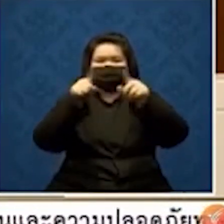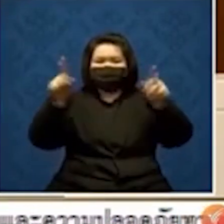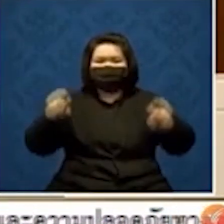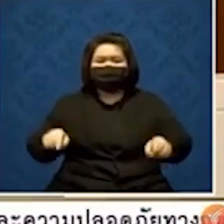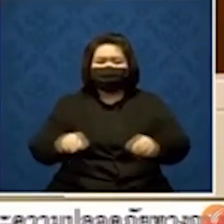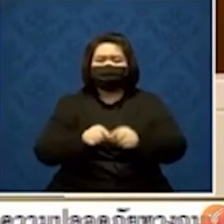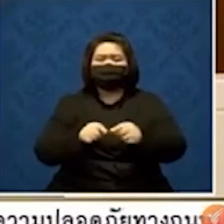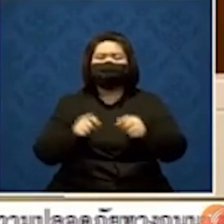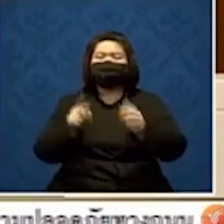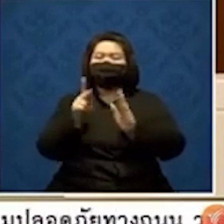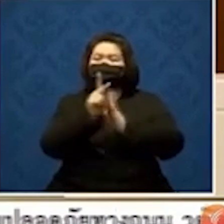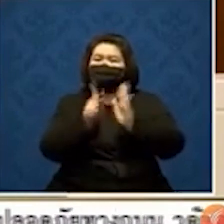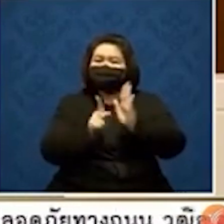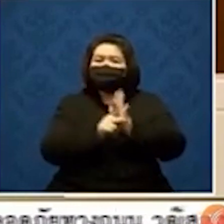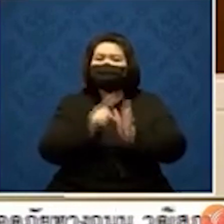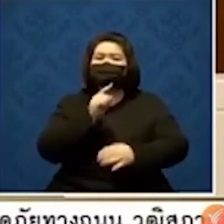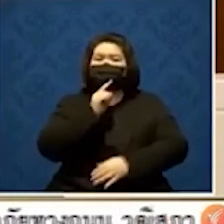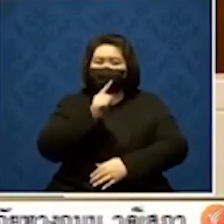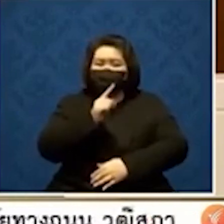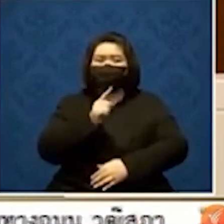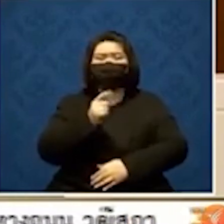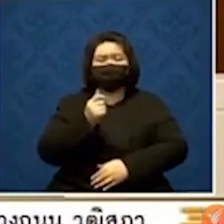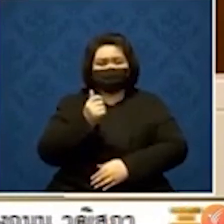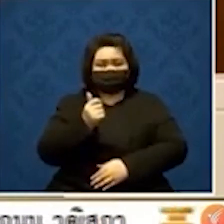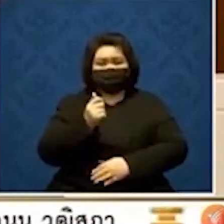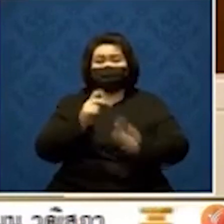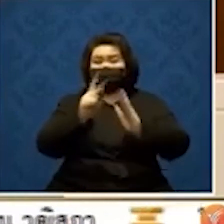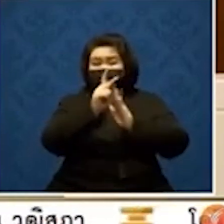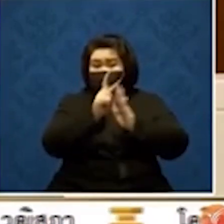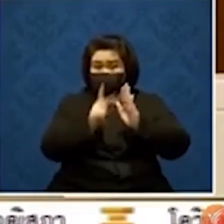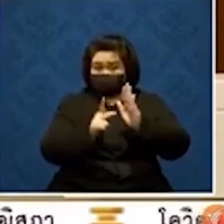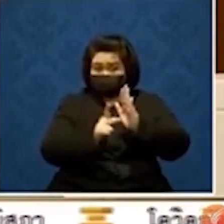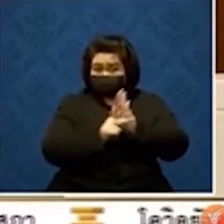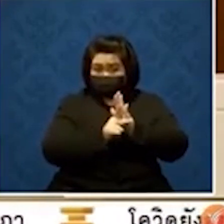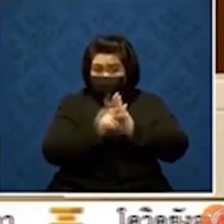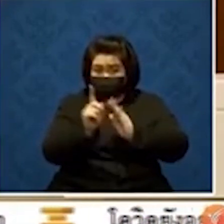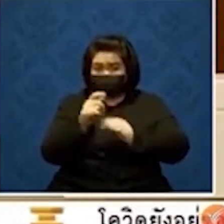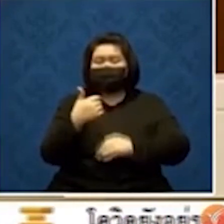ว่าทุจริตใครที่ทำงานน้อยกว่าผมอย่าบังอาจมาทวงบุญคุณกับผมค่ะ